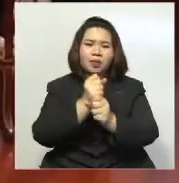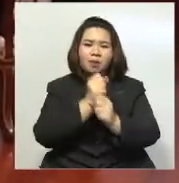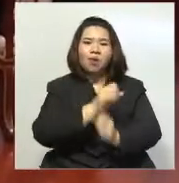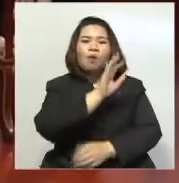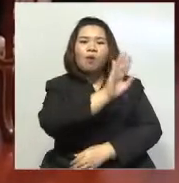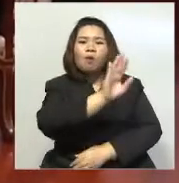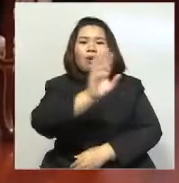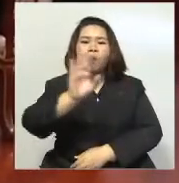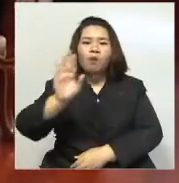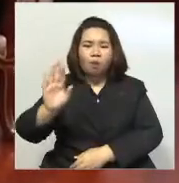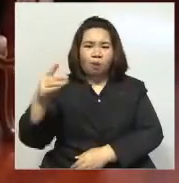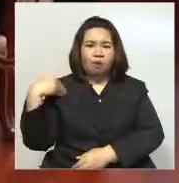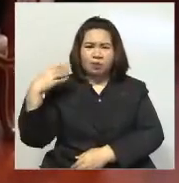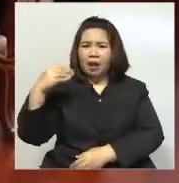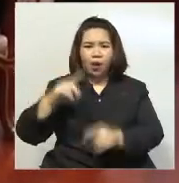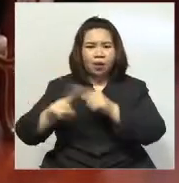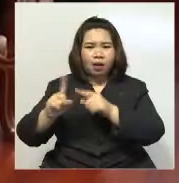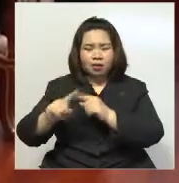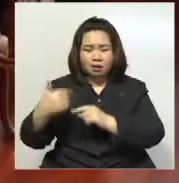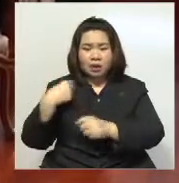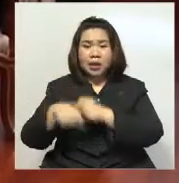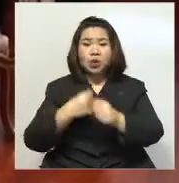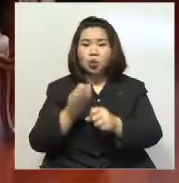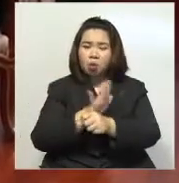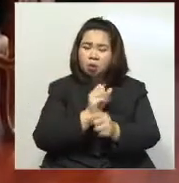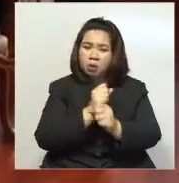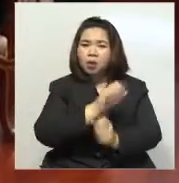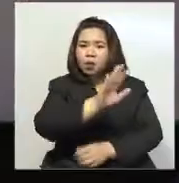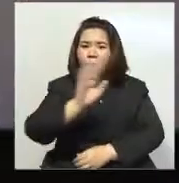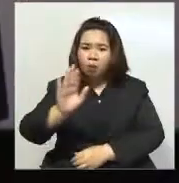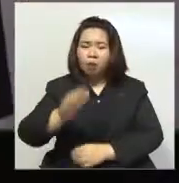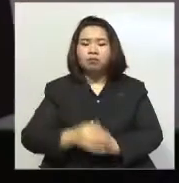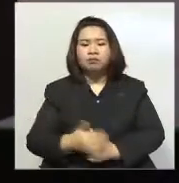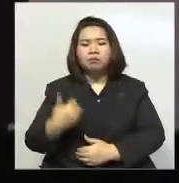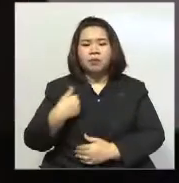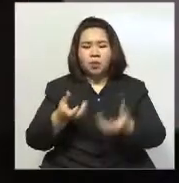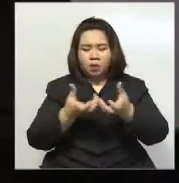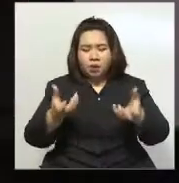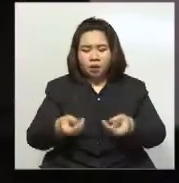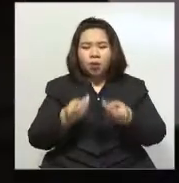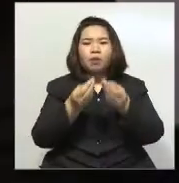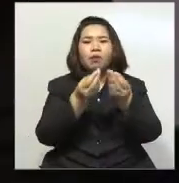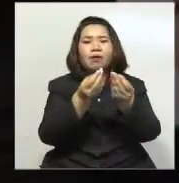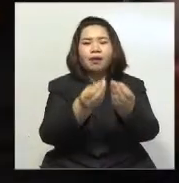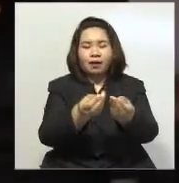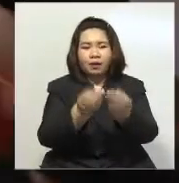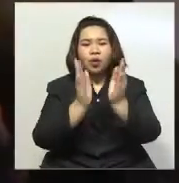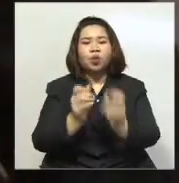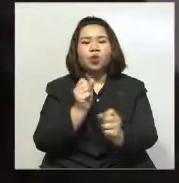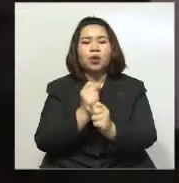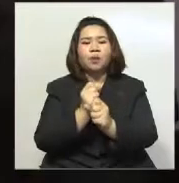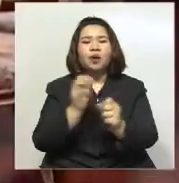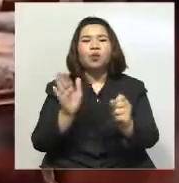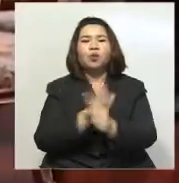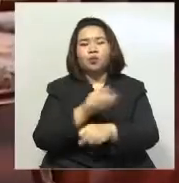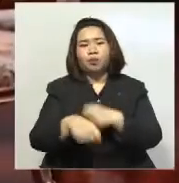านของนายทหารชั้นนายพลที่จะเกษียณอายุราชการก่อนที่จะมีพิธีมอบของที่ระลึกให้กับผู้ที่จะเกษียณอายุ